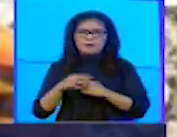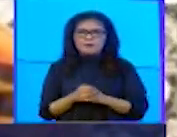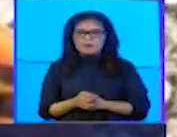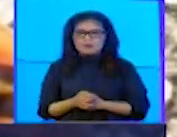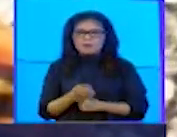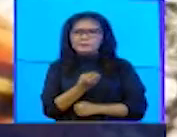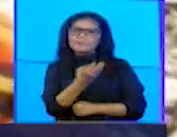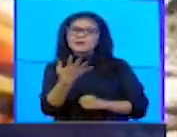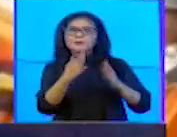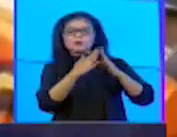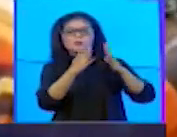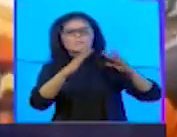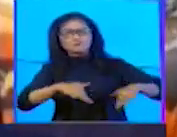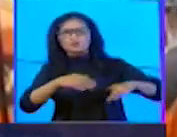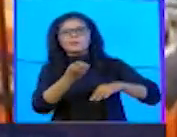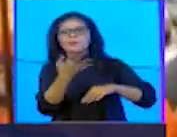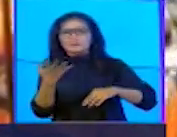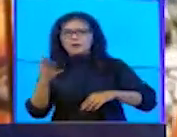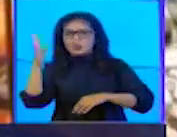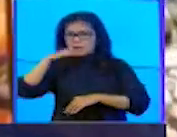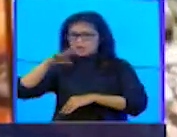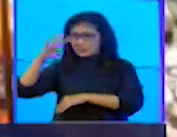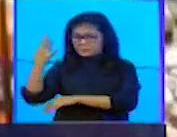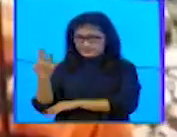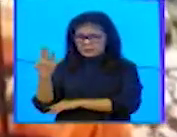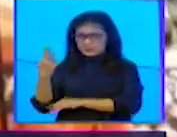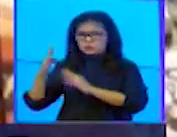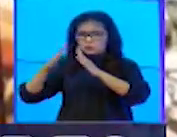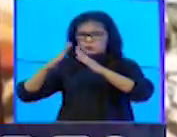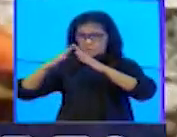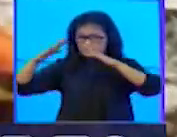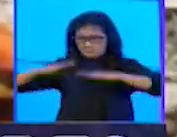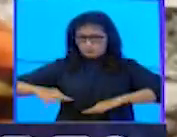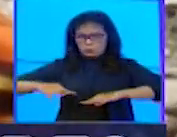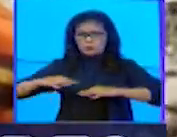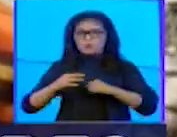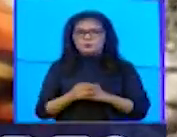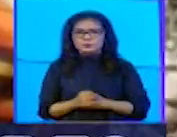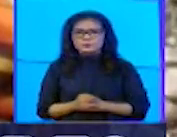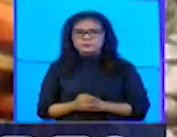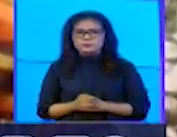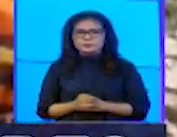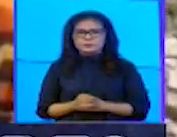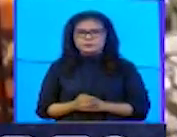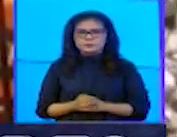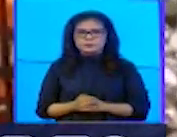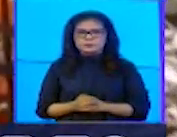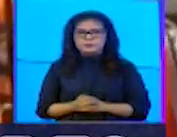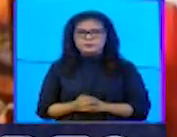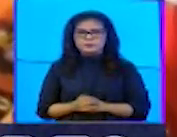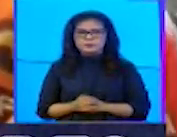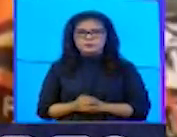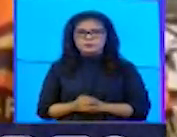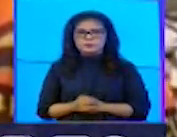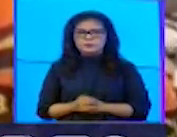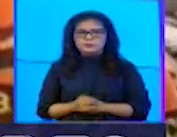Hasil dari ini kami 4 bangunan. Bangunan harus dirobohkan. Kan belumnya kondisinya seperti apa, kenapa harus diroboh? Sebelumnya ya